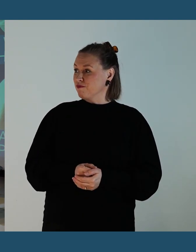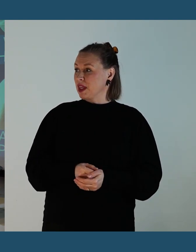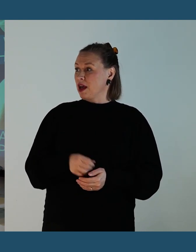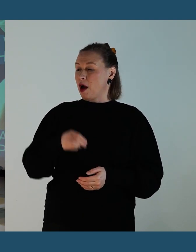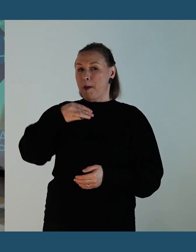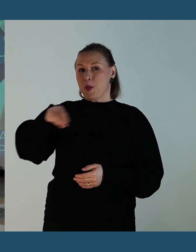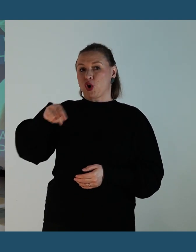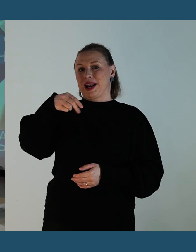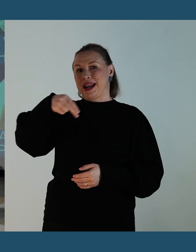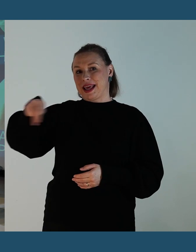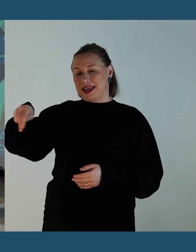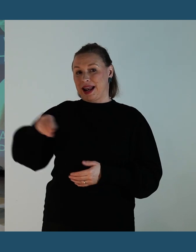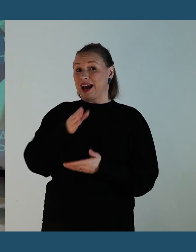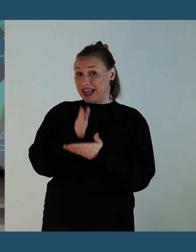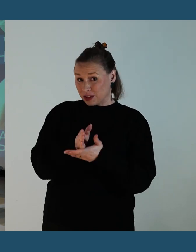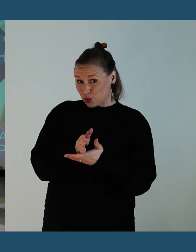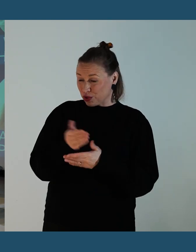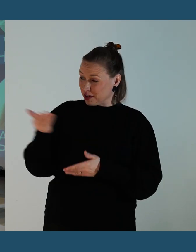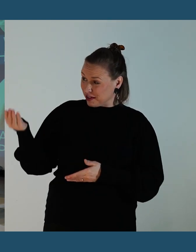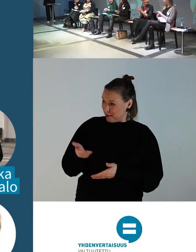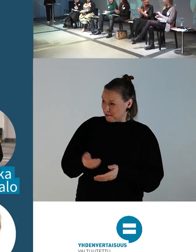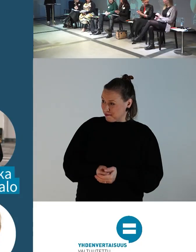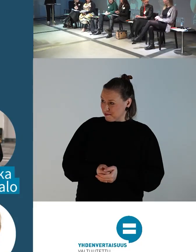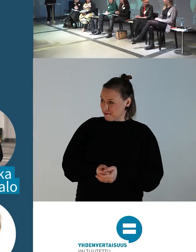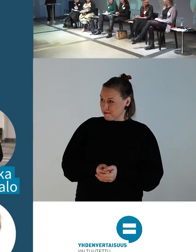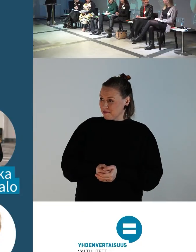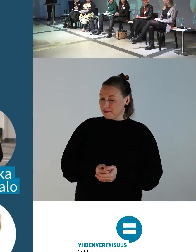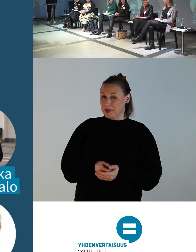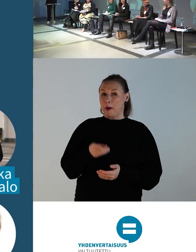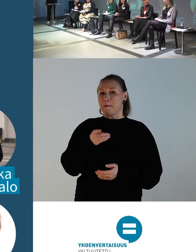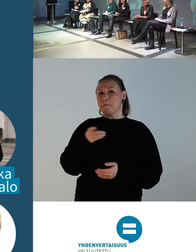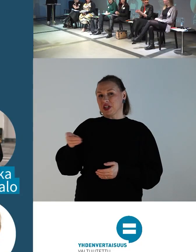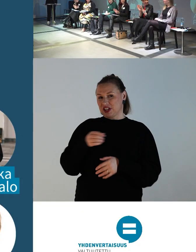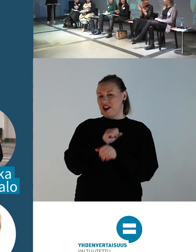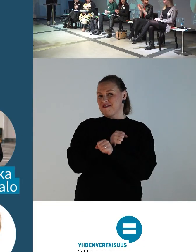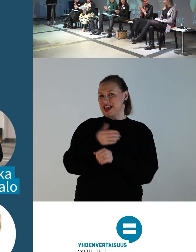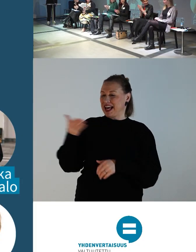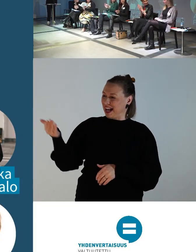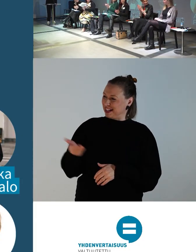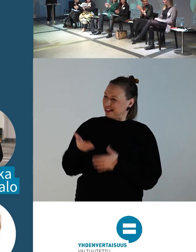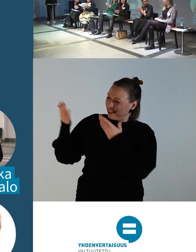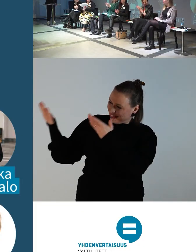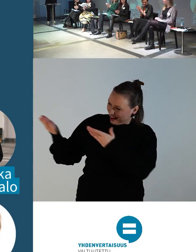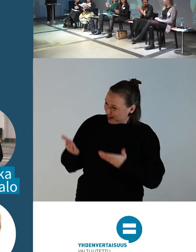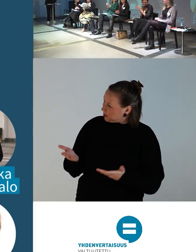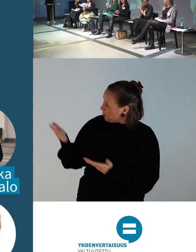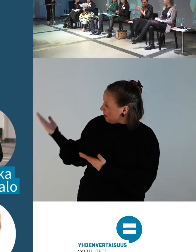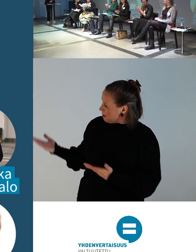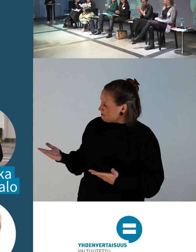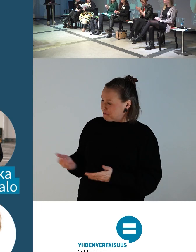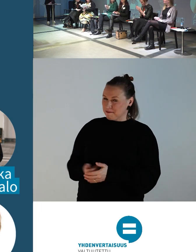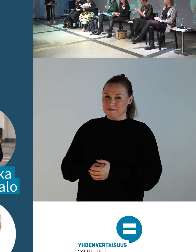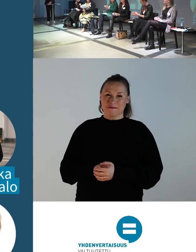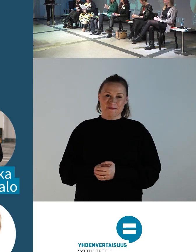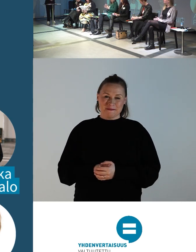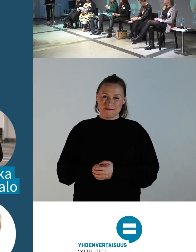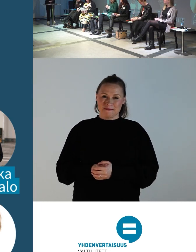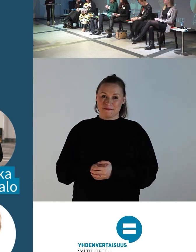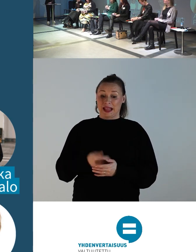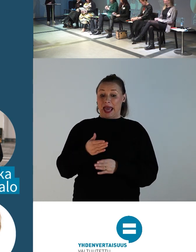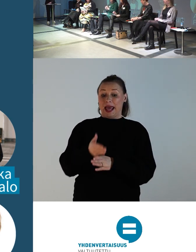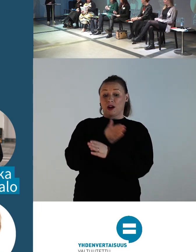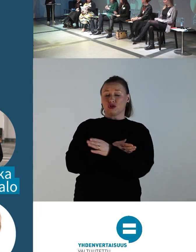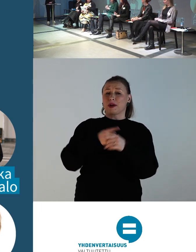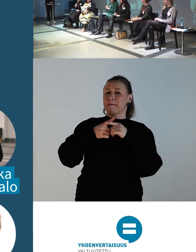Mikkilä Keskusta, ja Amanda Pasanen, Vihreät, tervetuloa. Ja ennakkotiedoista